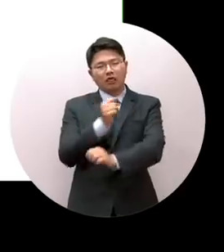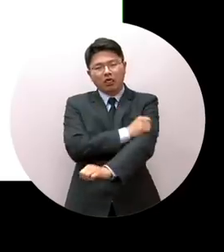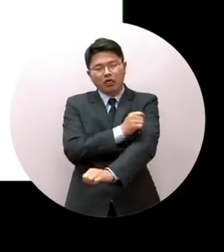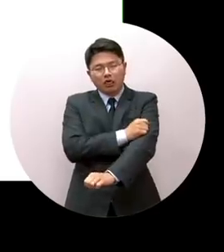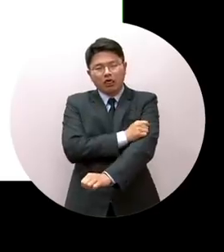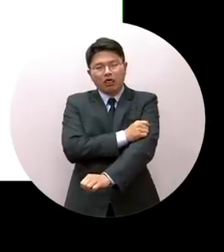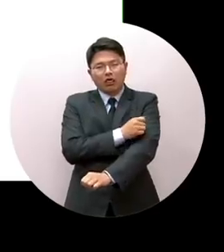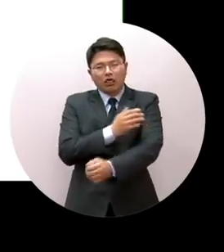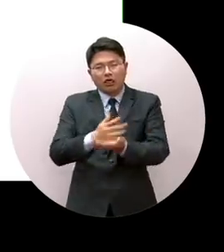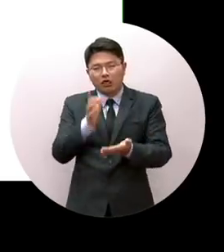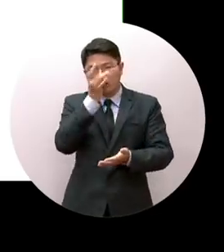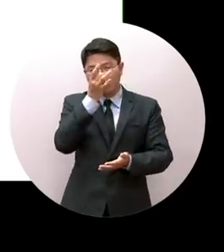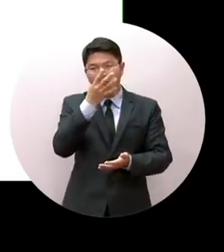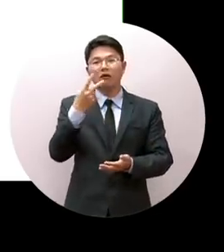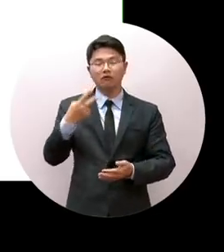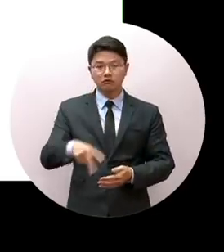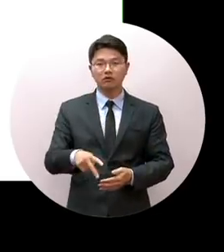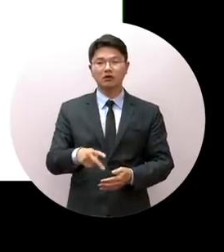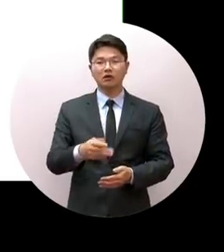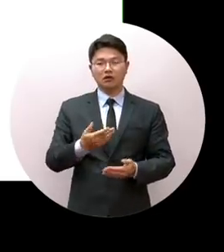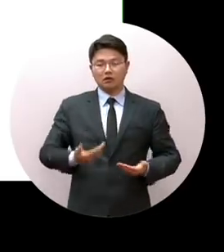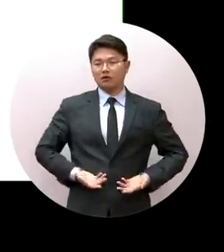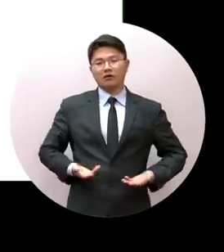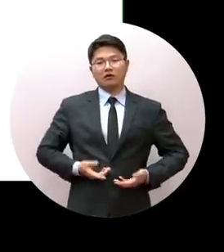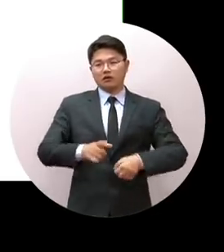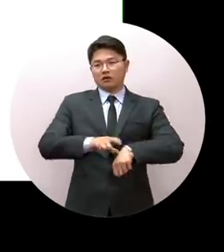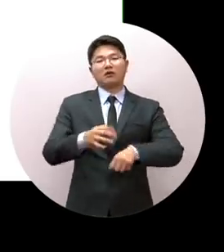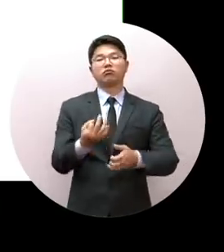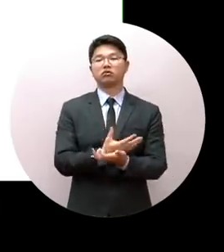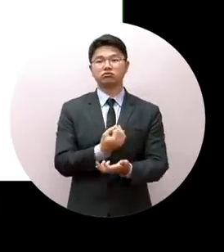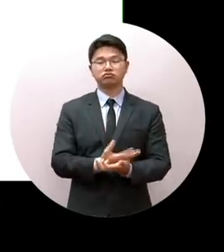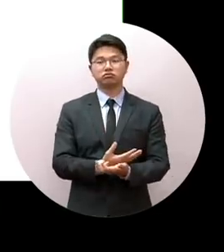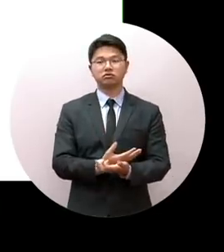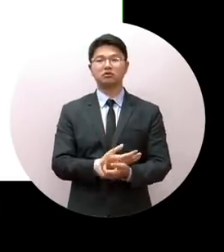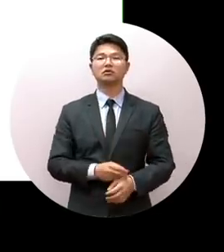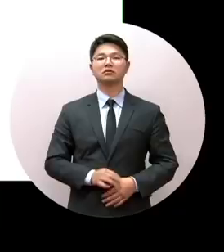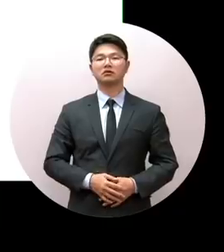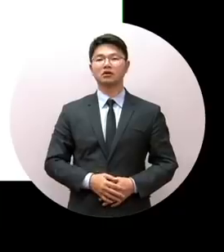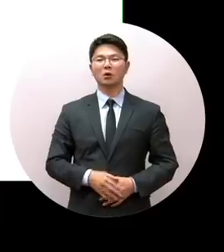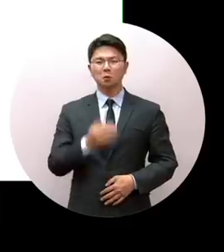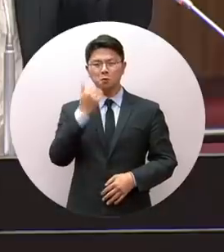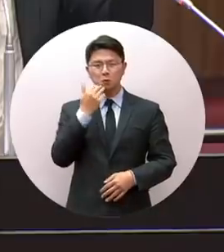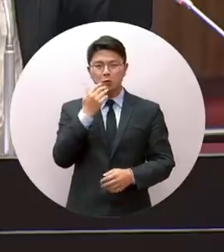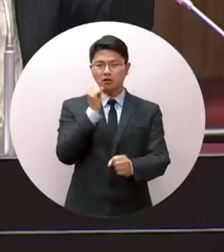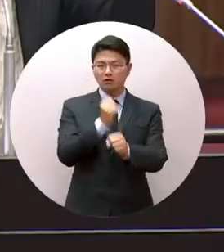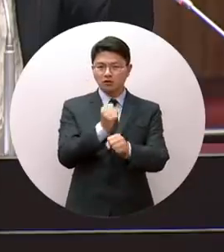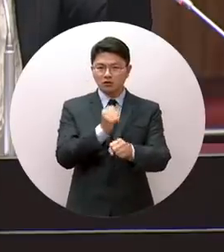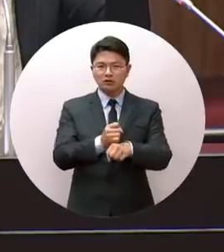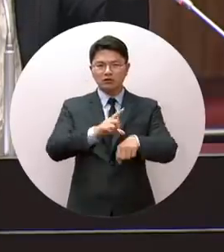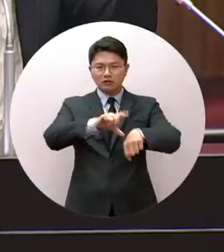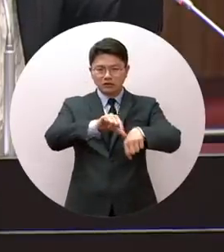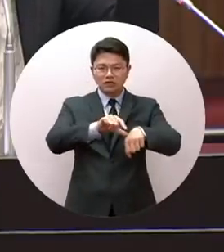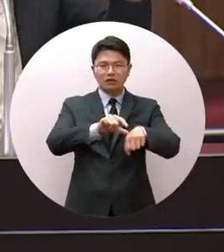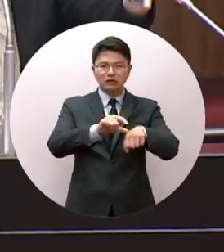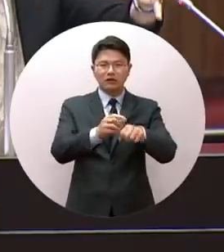另外一个，没有足够完整的休息。如果是一个拆的零零碎碎的变